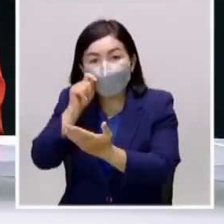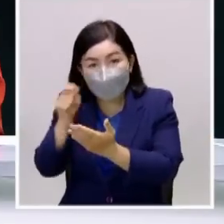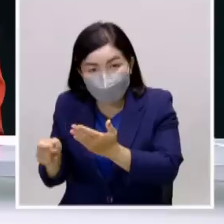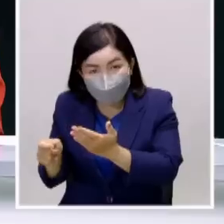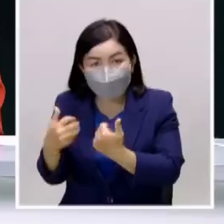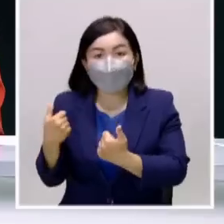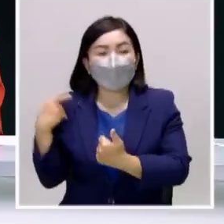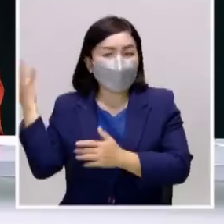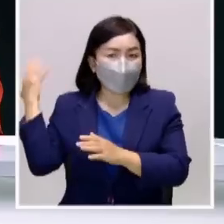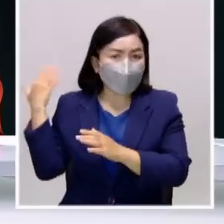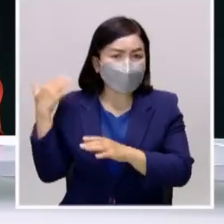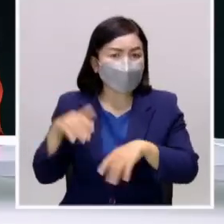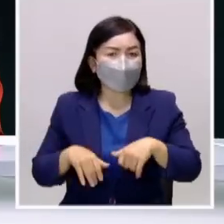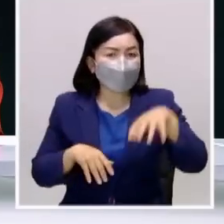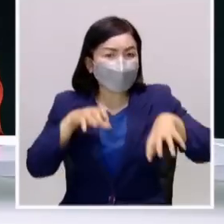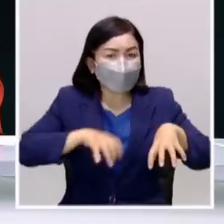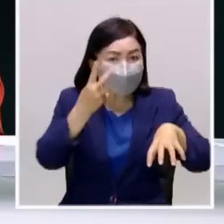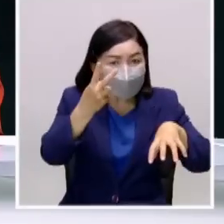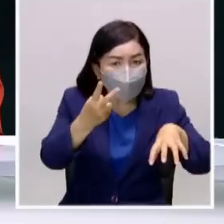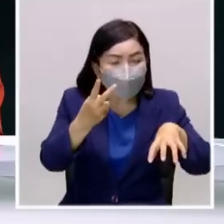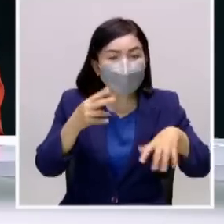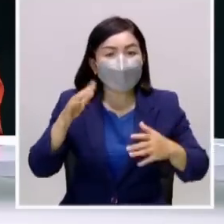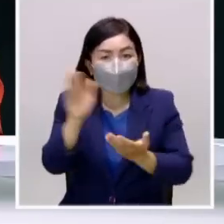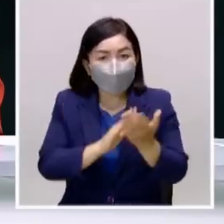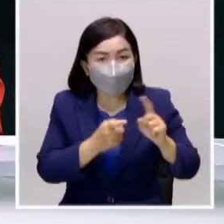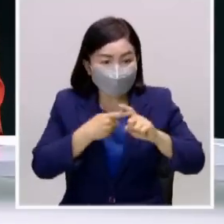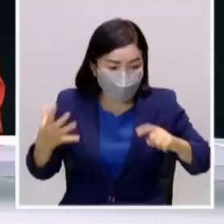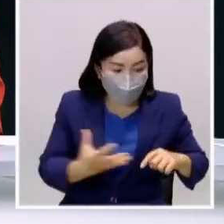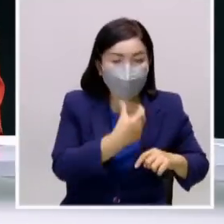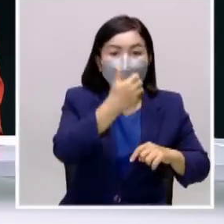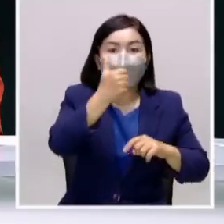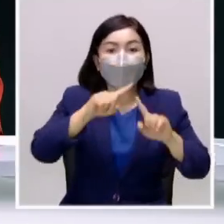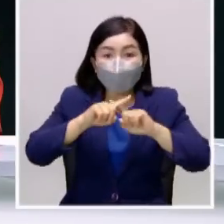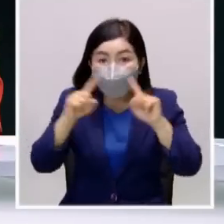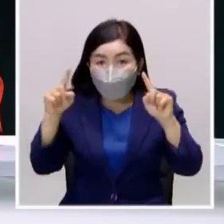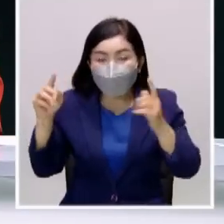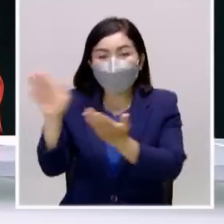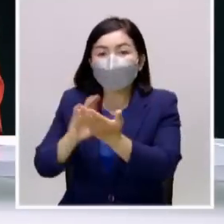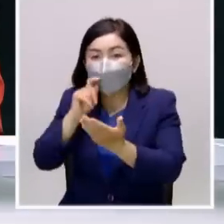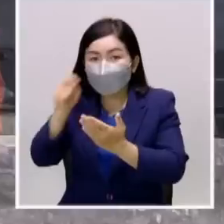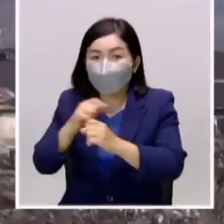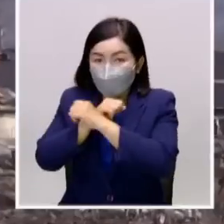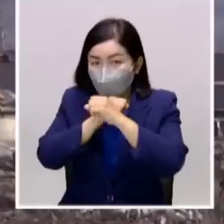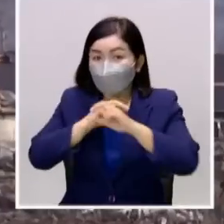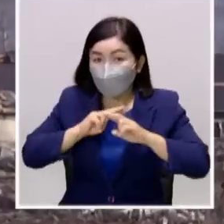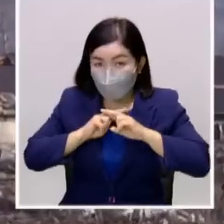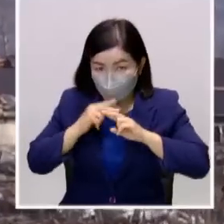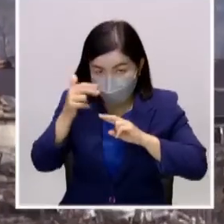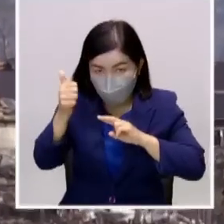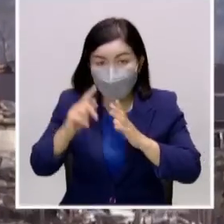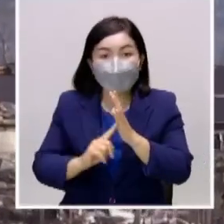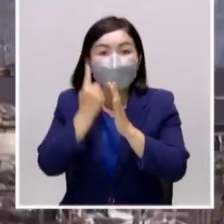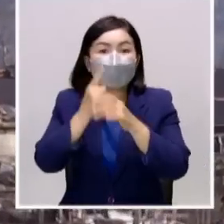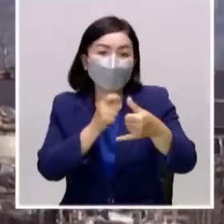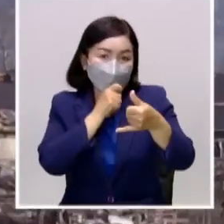ที่รัสเซียยึดไปได้ก่อนหน้านี้แต่ว่ายูเครนก็ไปยึดกลับมาได้เดี๋ยวติดตามสถานการณ์ที่ยูเครนพร้อมกันเลยครับเริ่มต้นกันที่การให้สัมภา